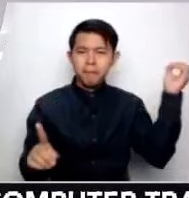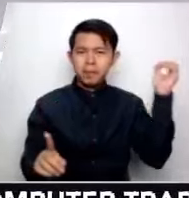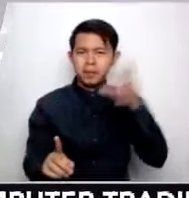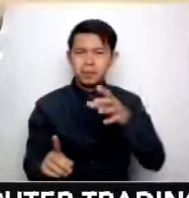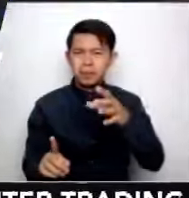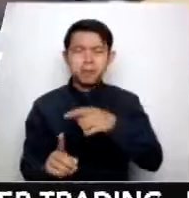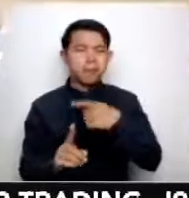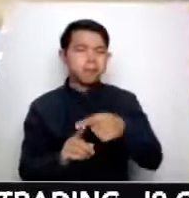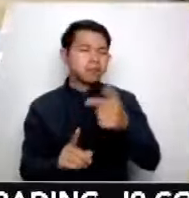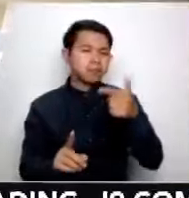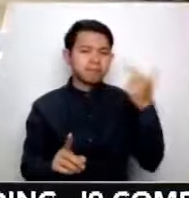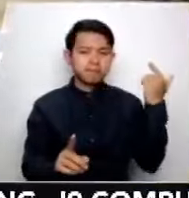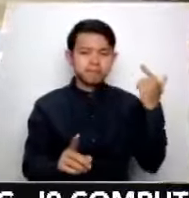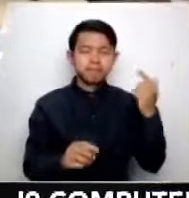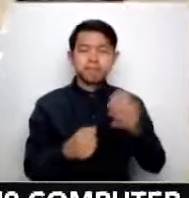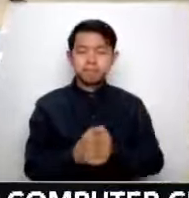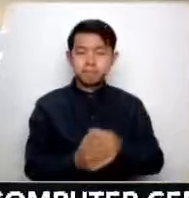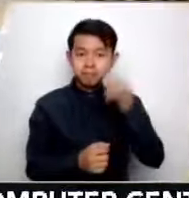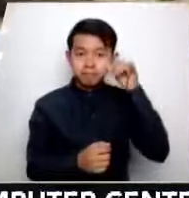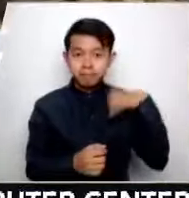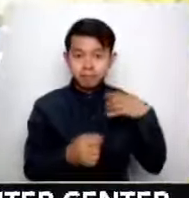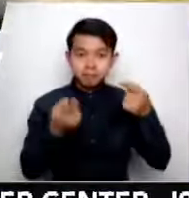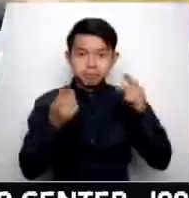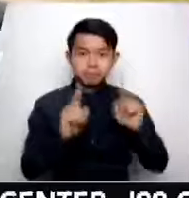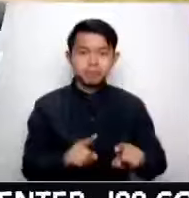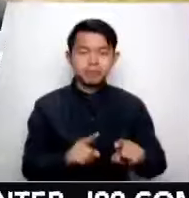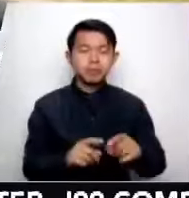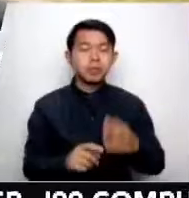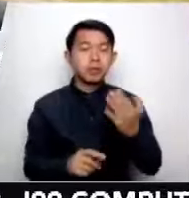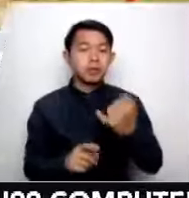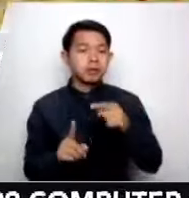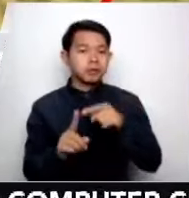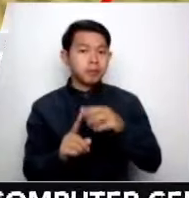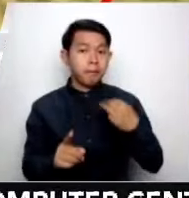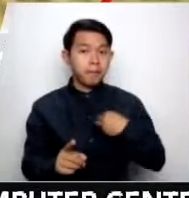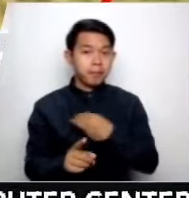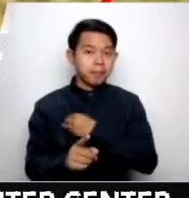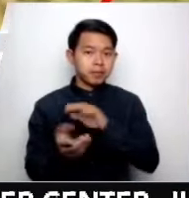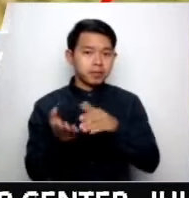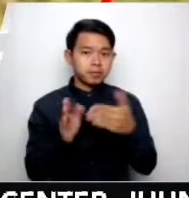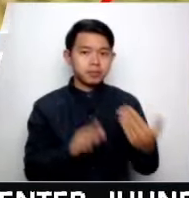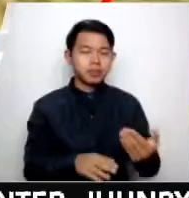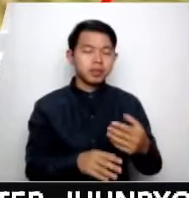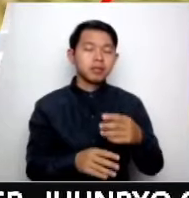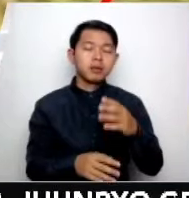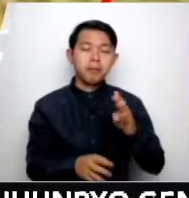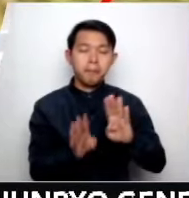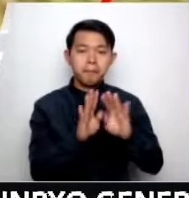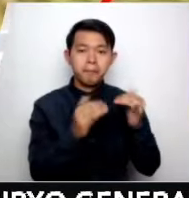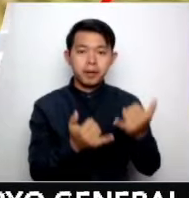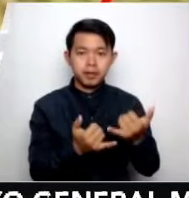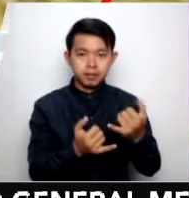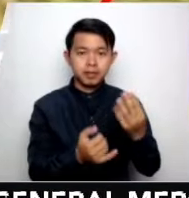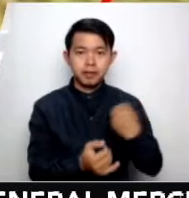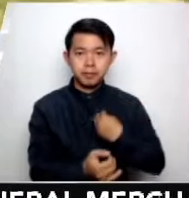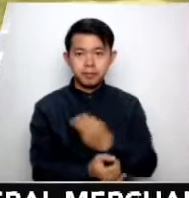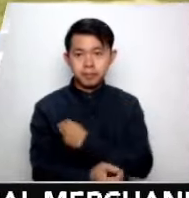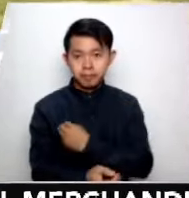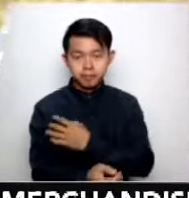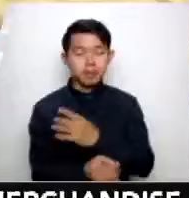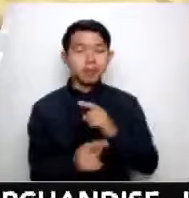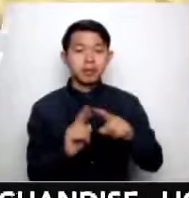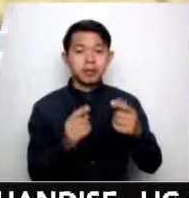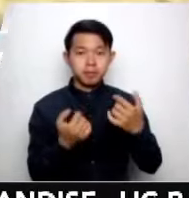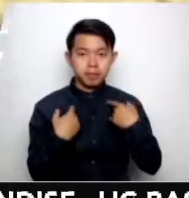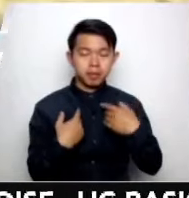pulisya ang biktima ay miyembro ng Barangay peacekeeping action team anim na sugatan kabilang ang isang pulis Tinitingnan ng